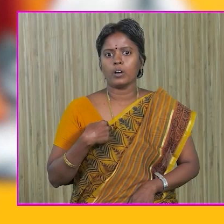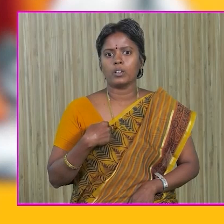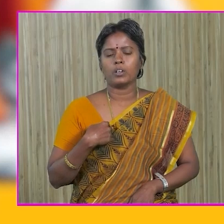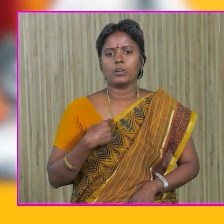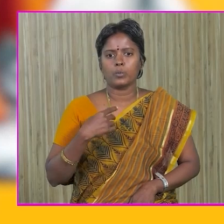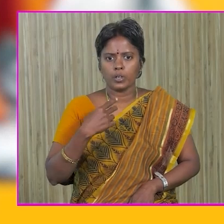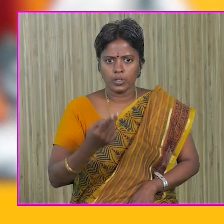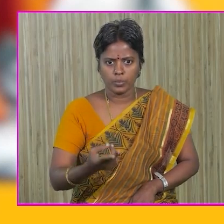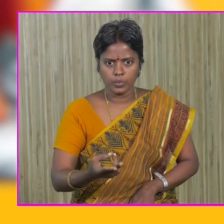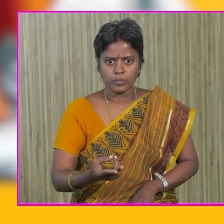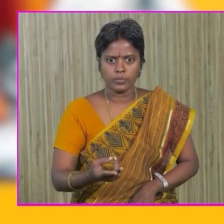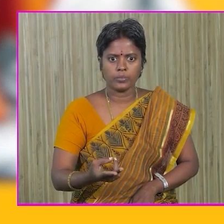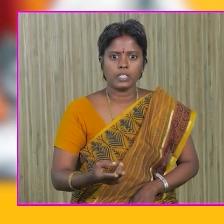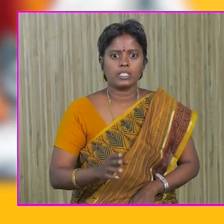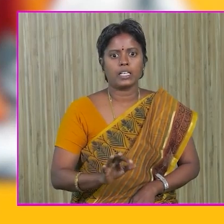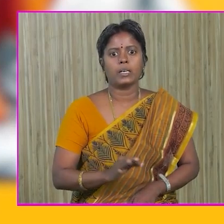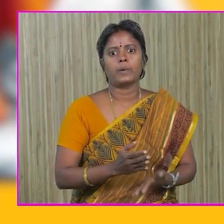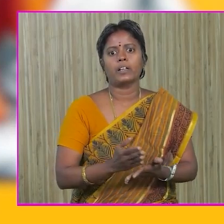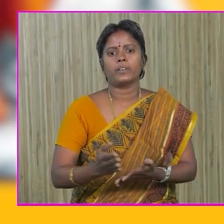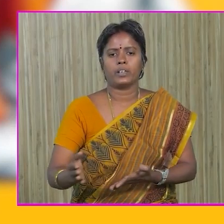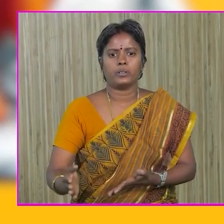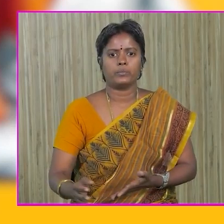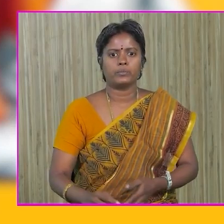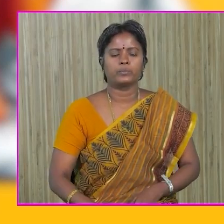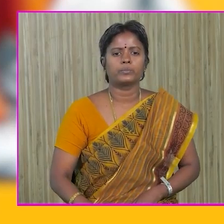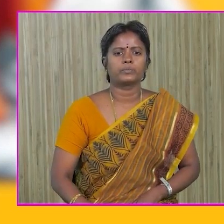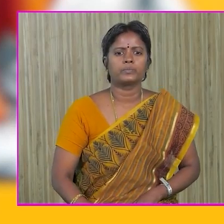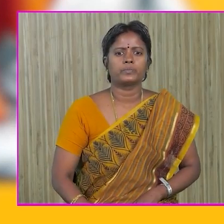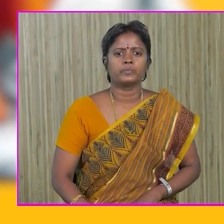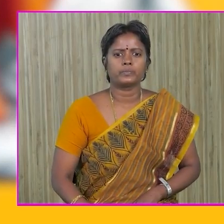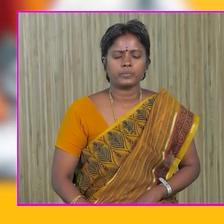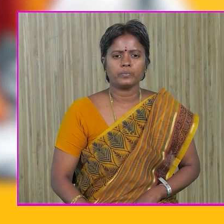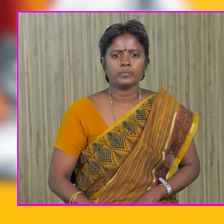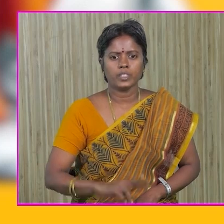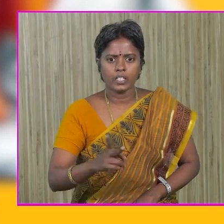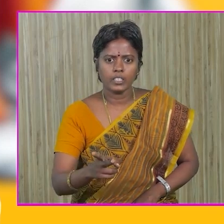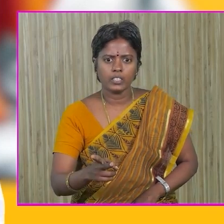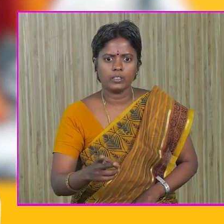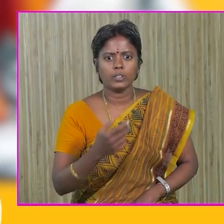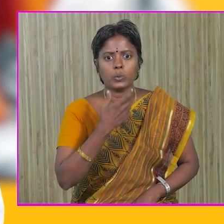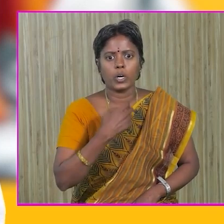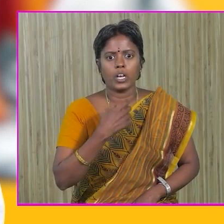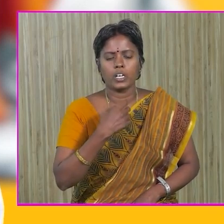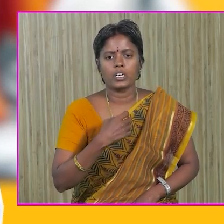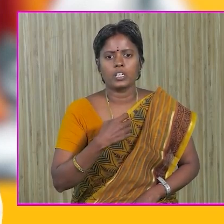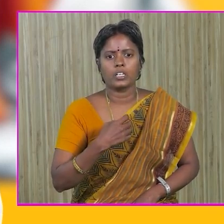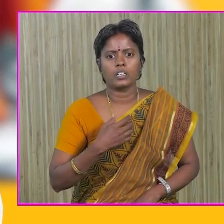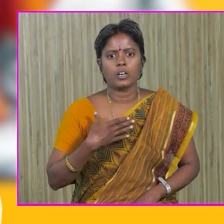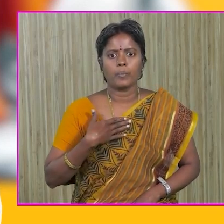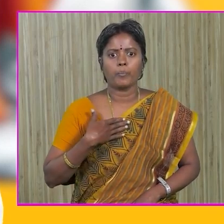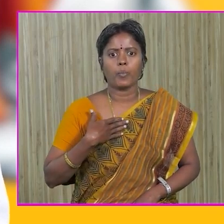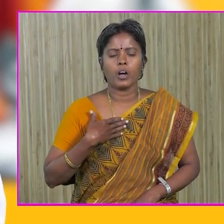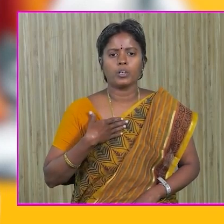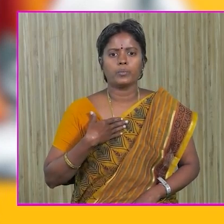ஊக்க உணர்வும் கொண்டு செயல்பட வேண்டும். அடுத்த திருக்குறள் இல்லை, மானம் என்னும் அதிகாரத்தில் அமைந்த அடுத்த